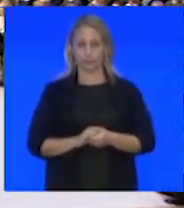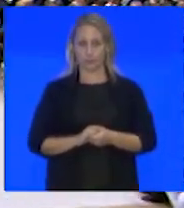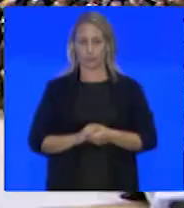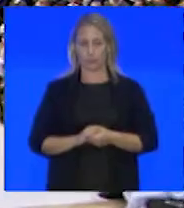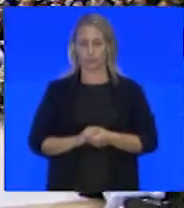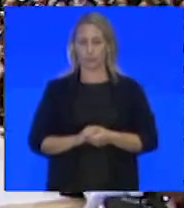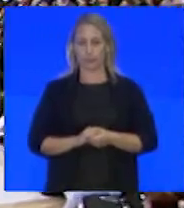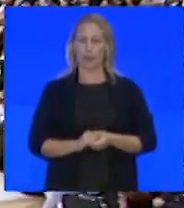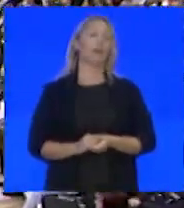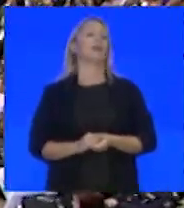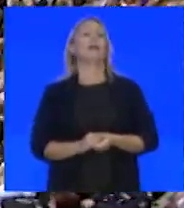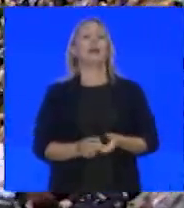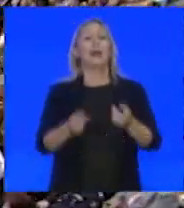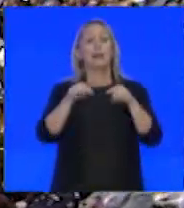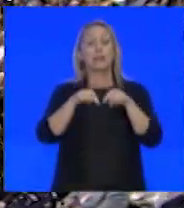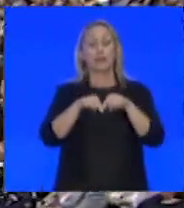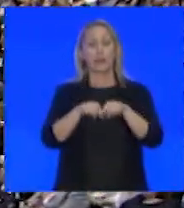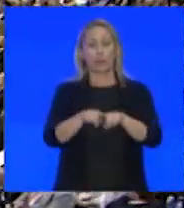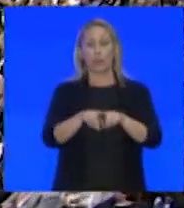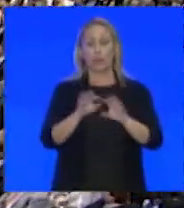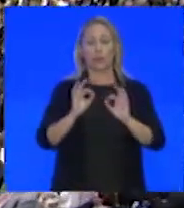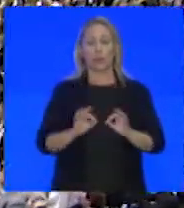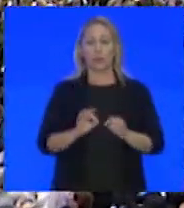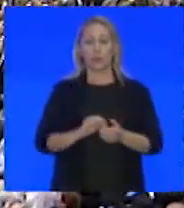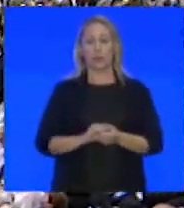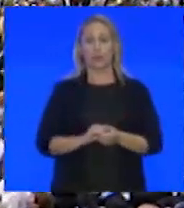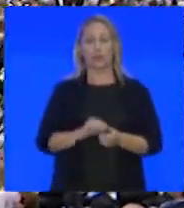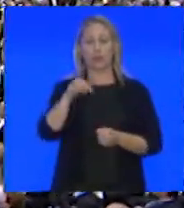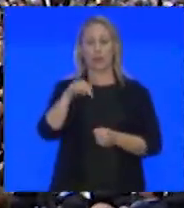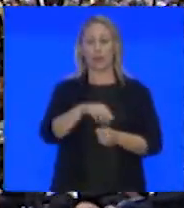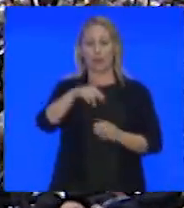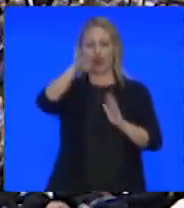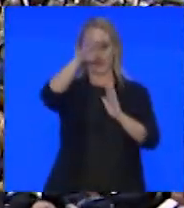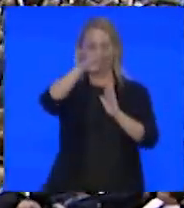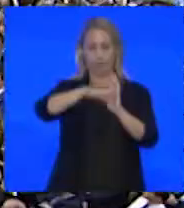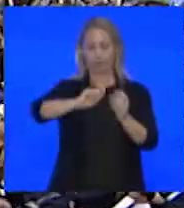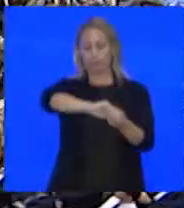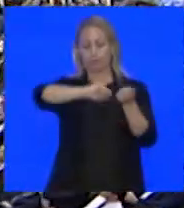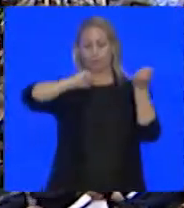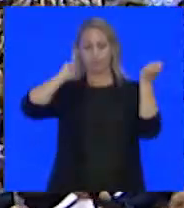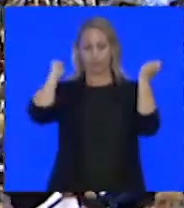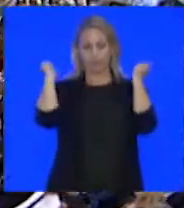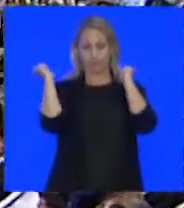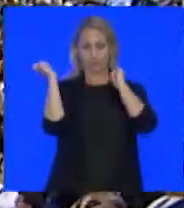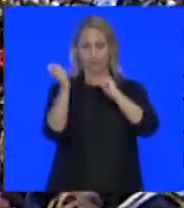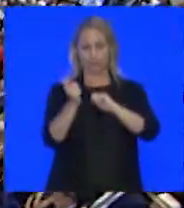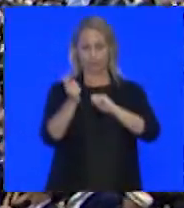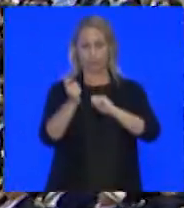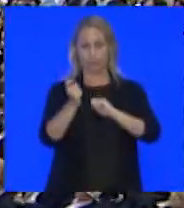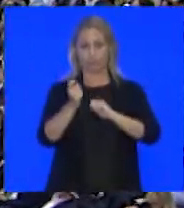Ταυτόχρονα όμως, αναθεωρούμε πλήρως το πλαίσιο για την τεχνική εκπαίδευση, αλλά και για τη